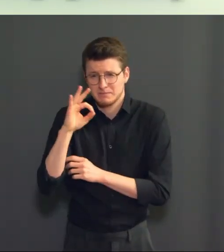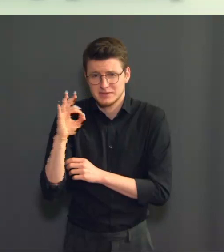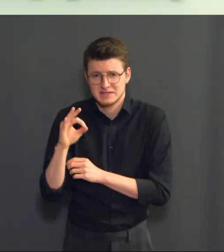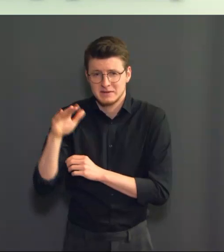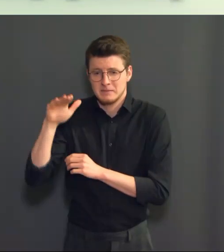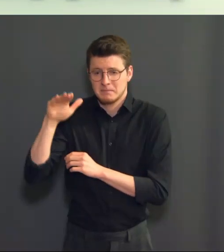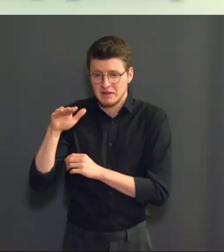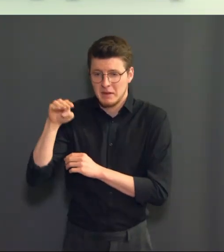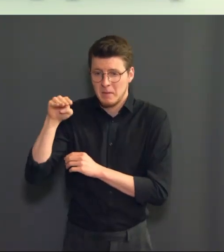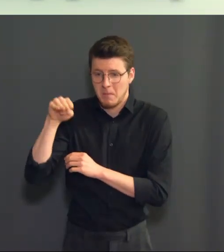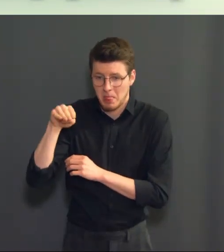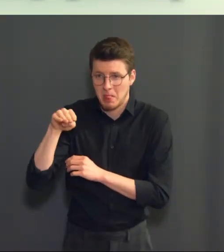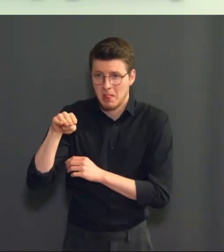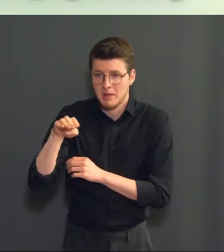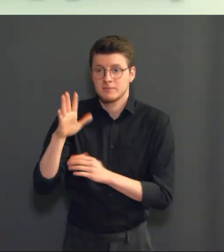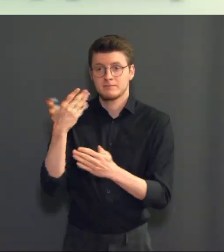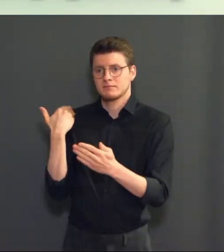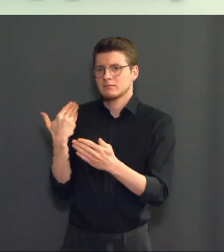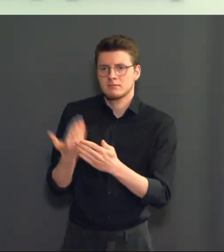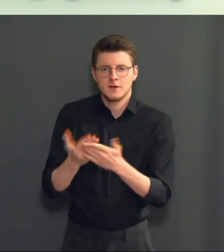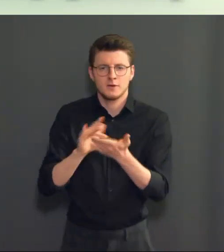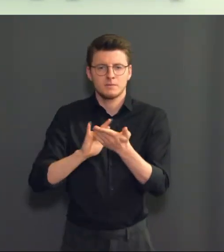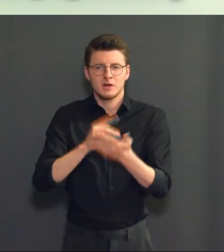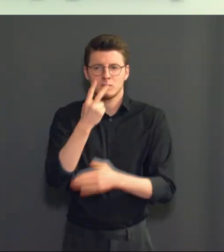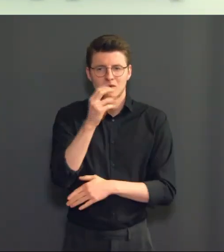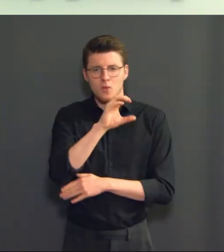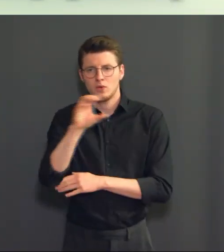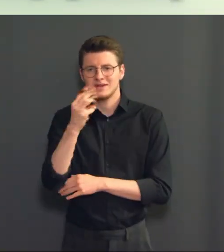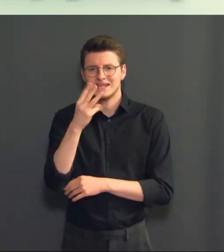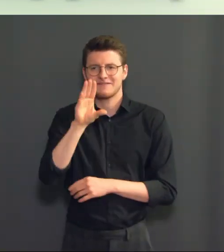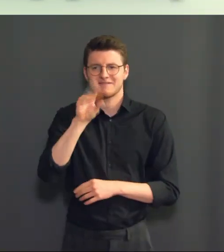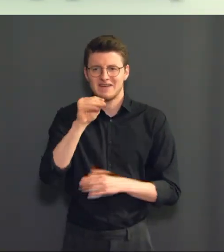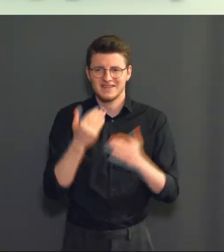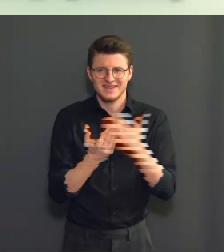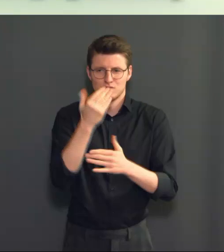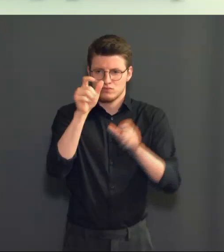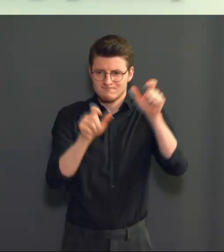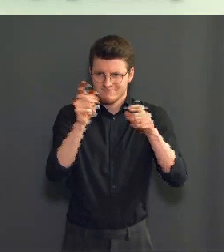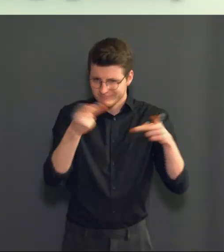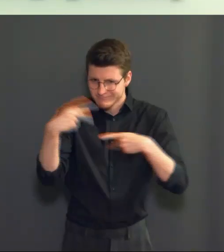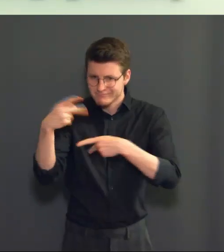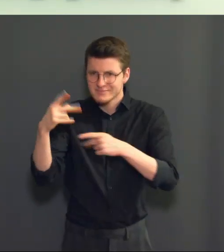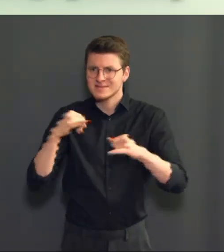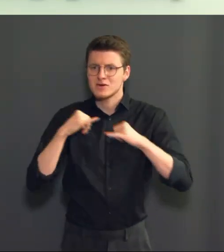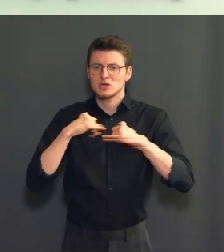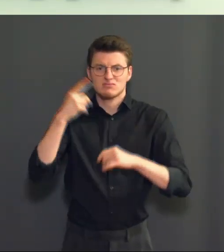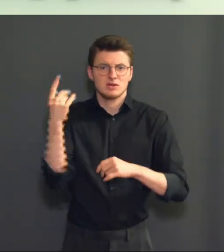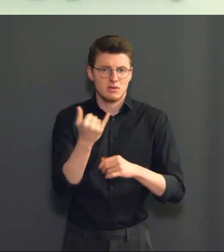De afgelopen week waren er gemiddeld 253 nieuwe ziekenhuisopnames per dag.